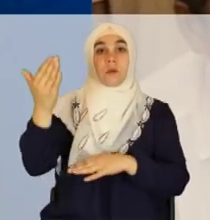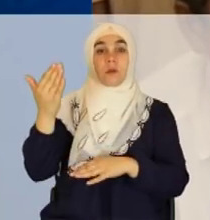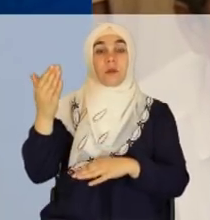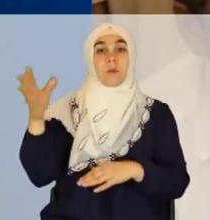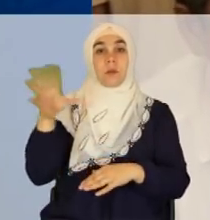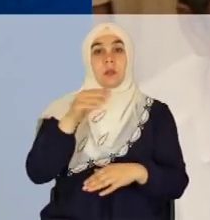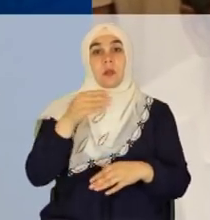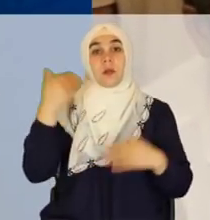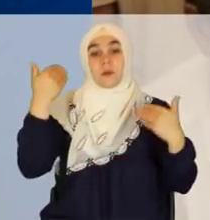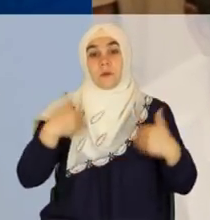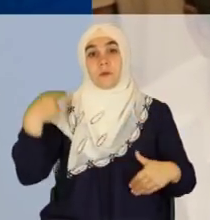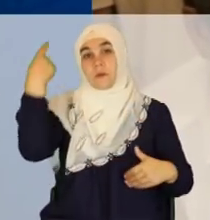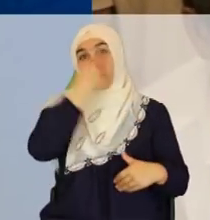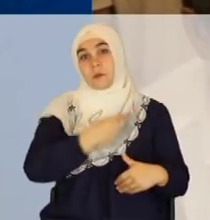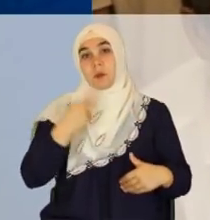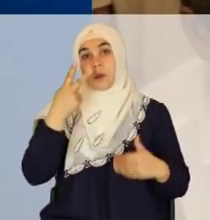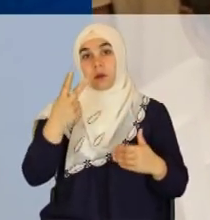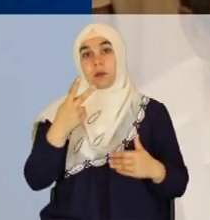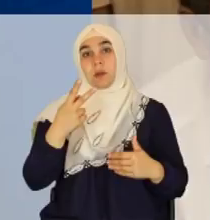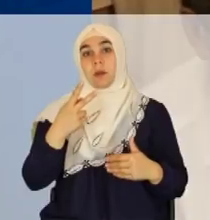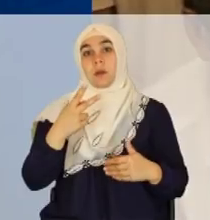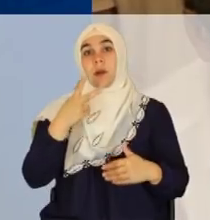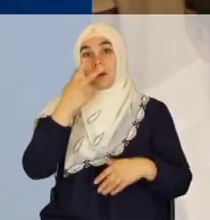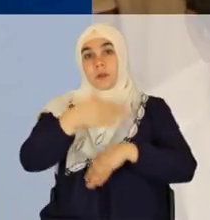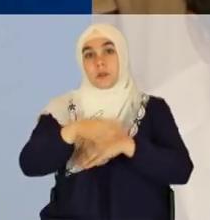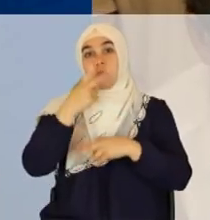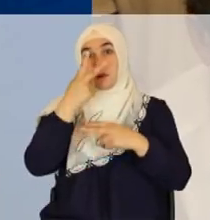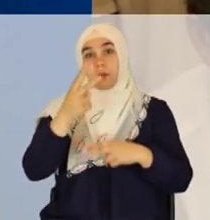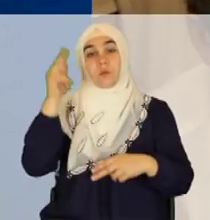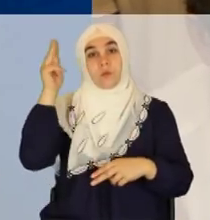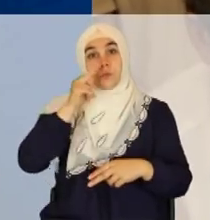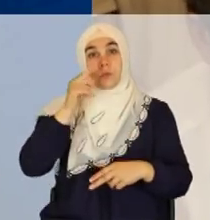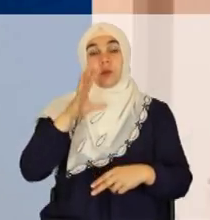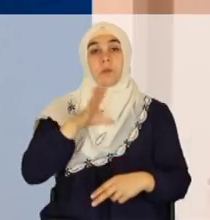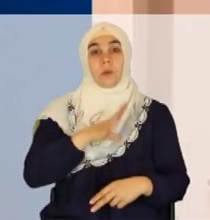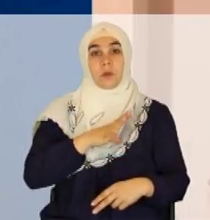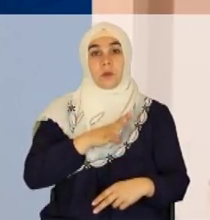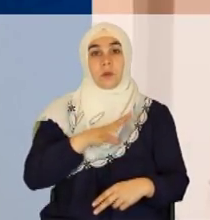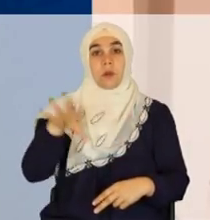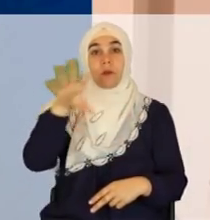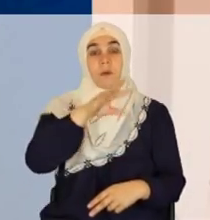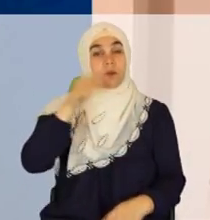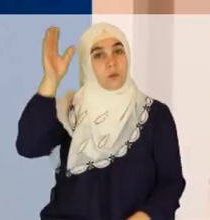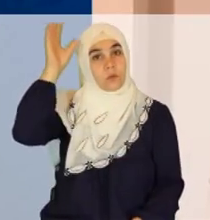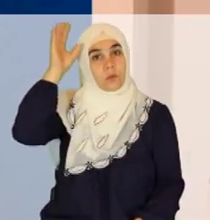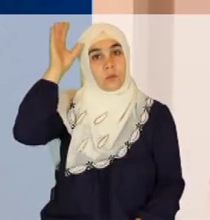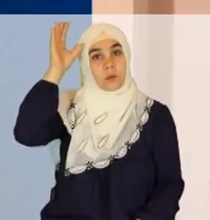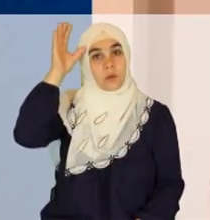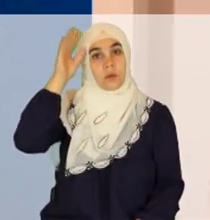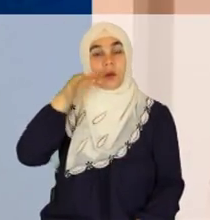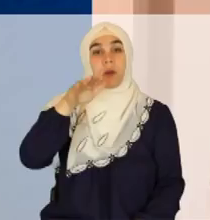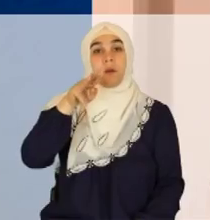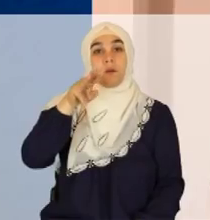ibadetlerimizin sırtkı tarafını, taşkı tarafını organgen bize. Bunu ulamalarımız